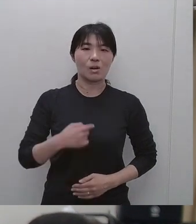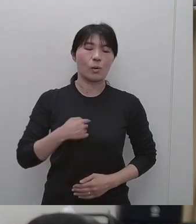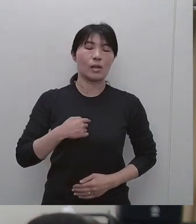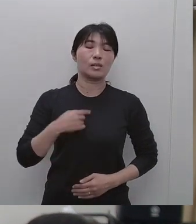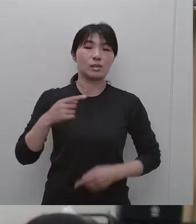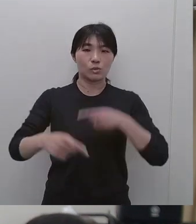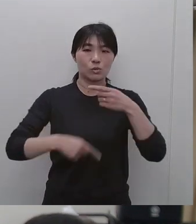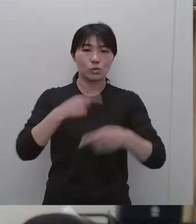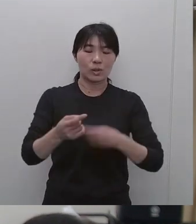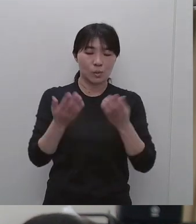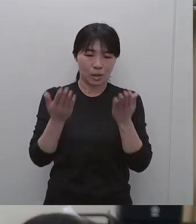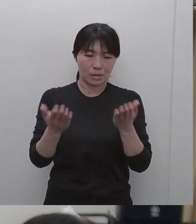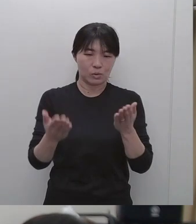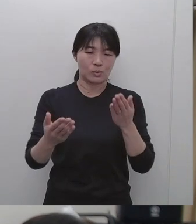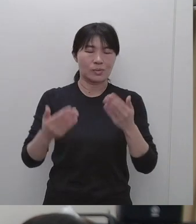も